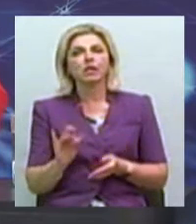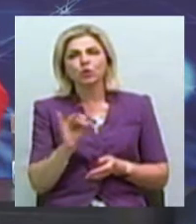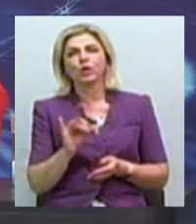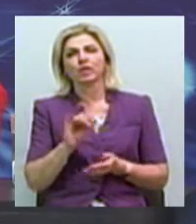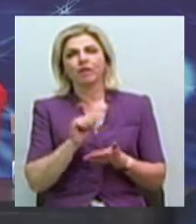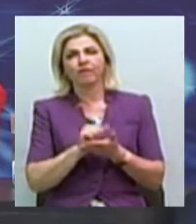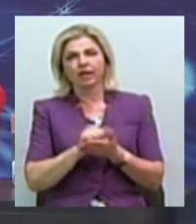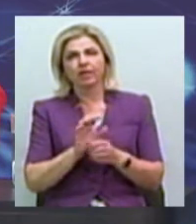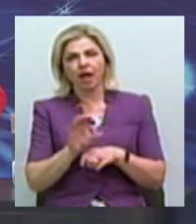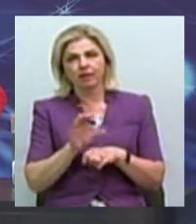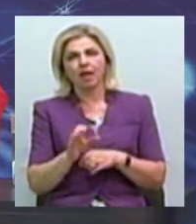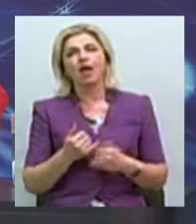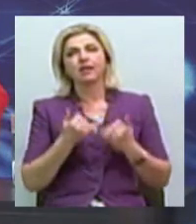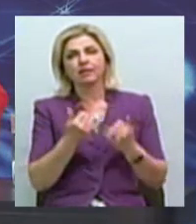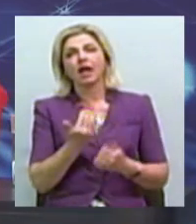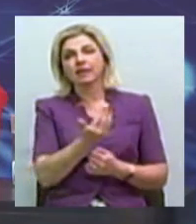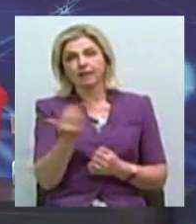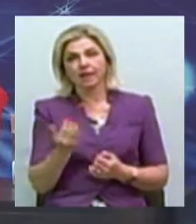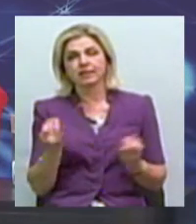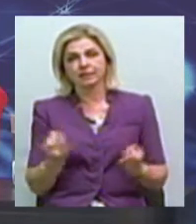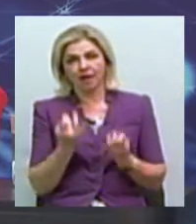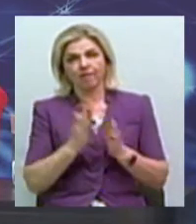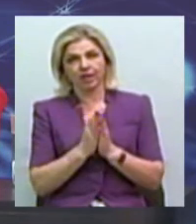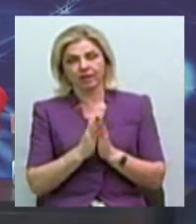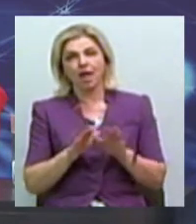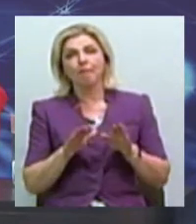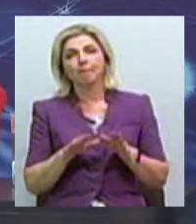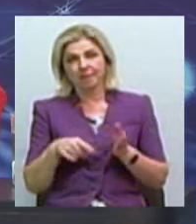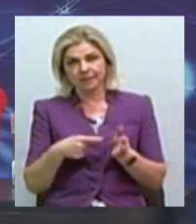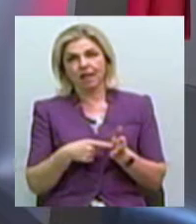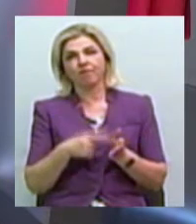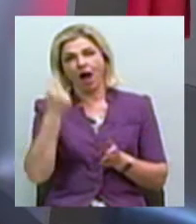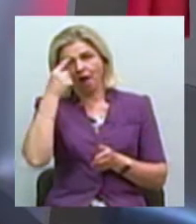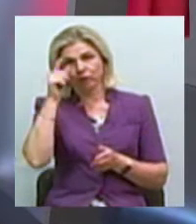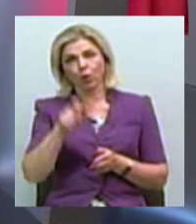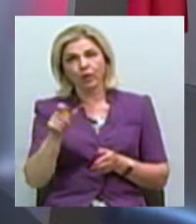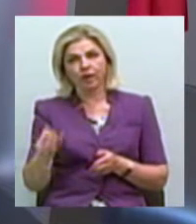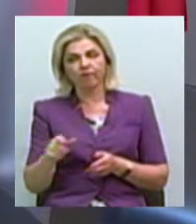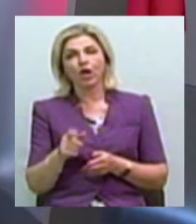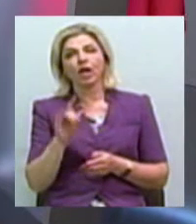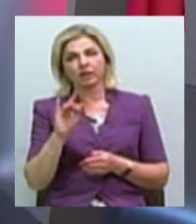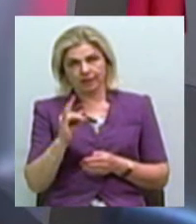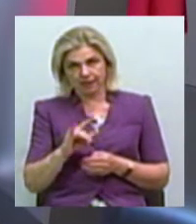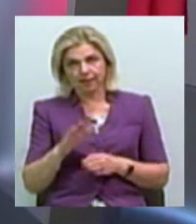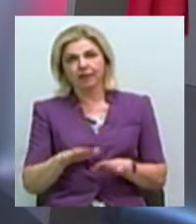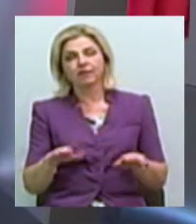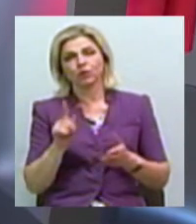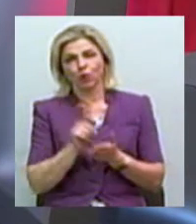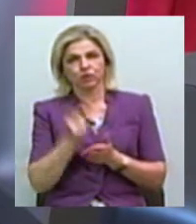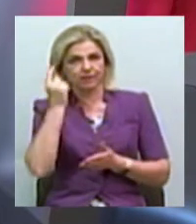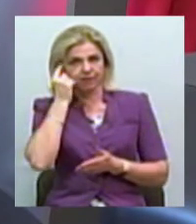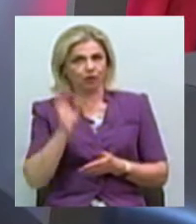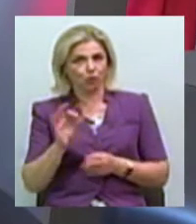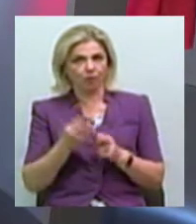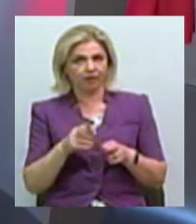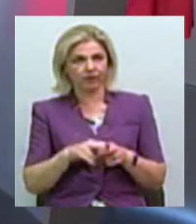що є для них цікаві книги місцевих авторів, вона має знати про це. Тобто, найперше,